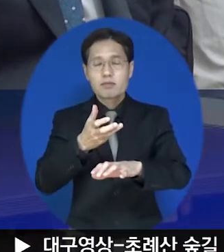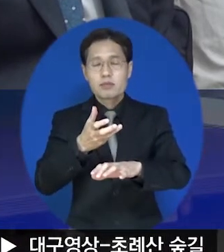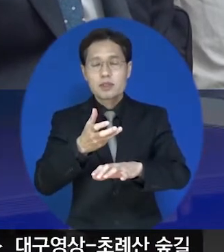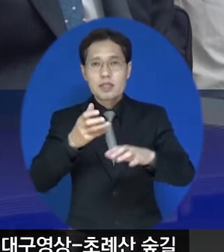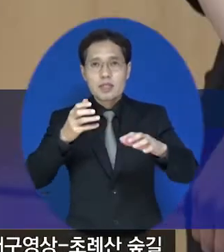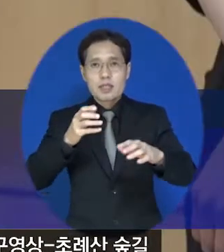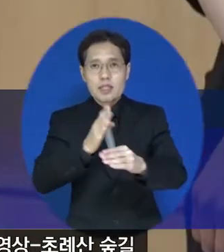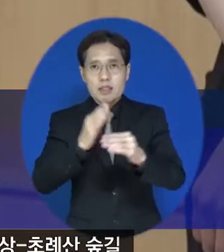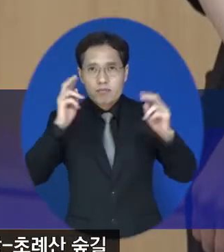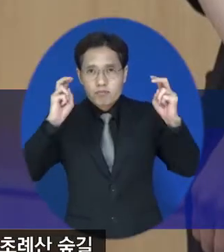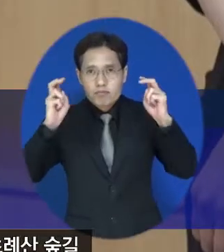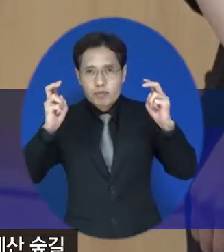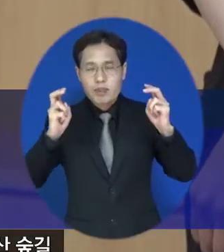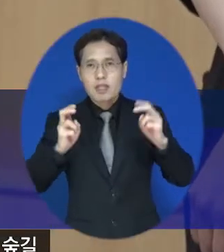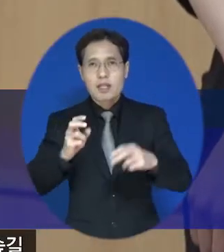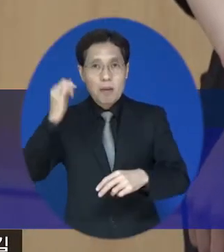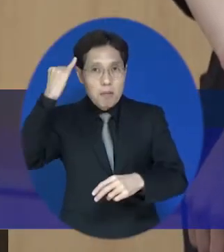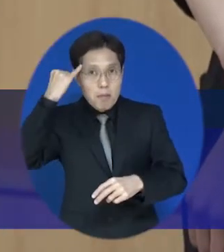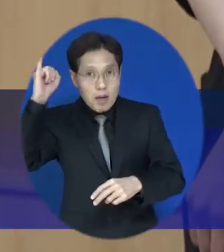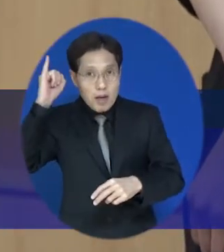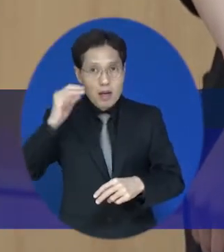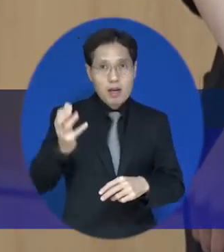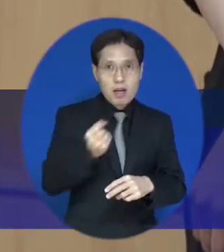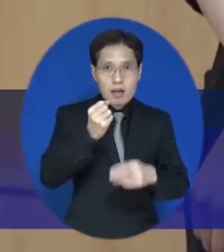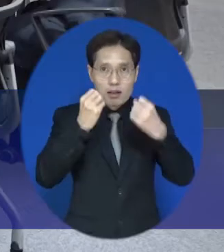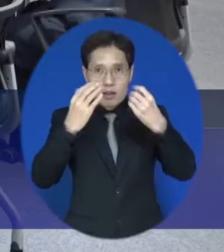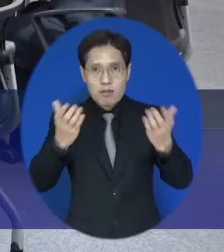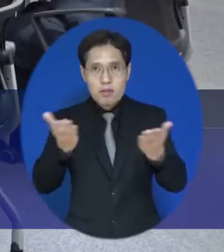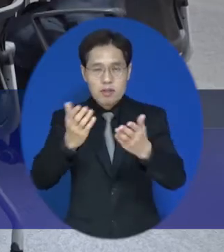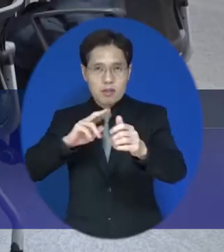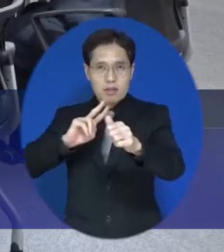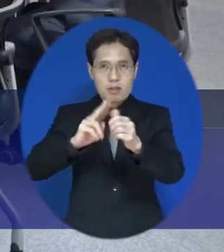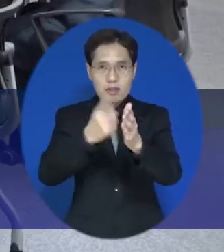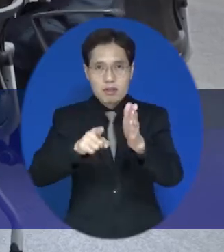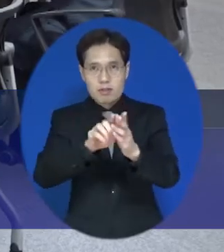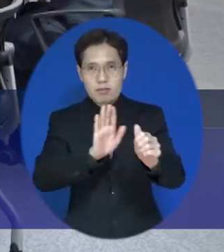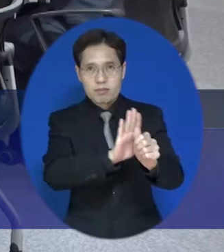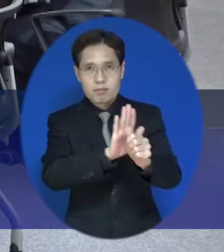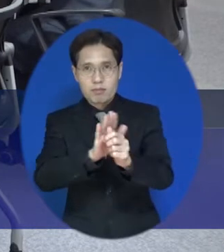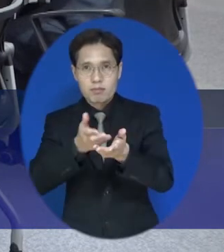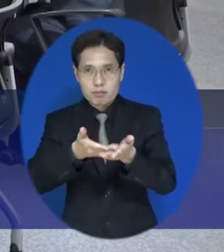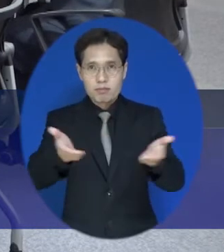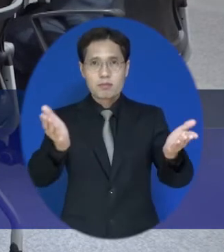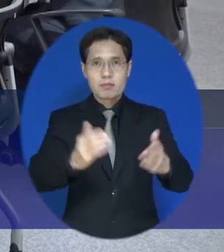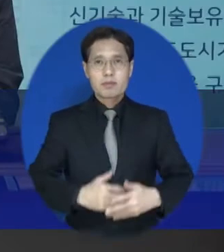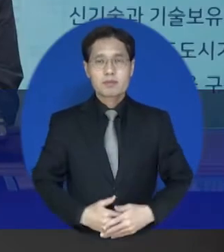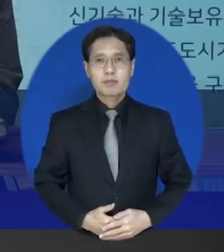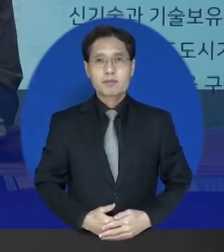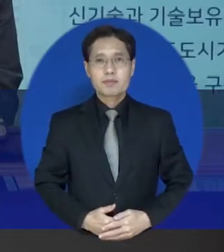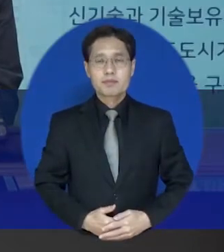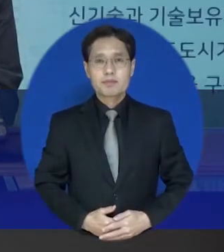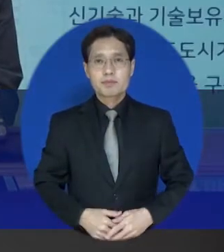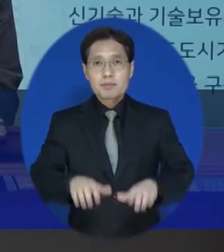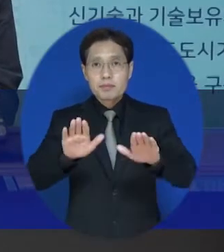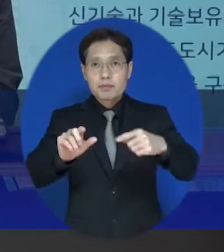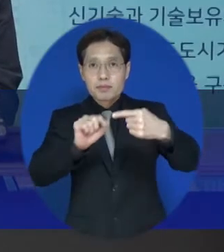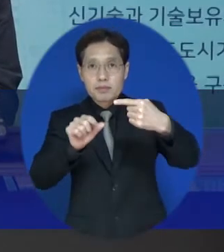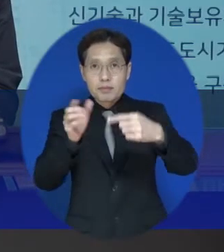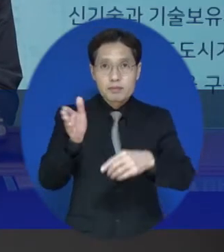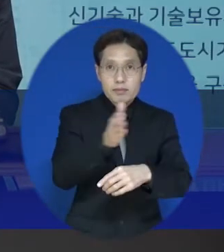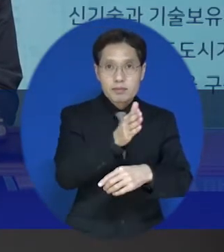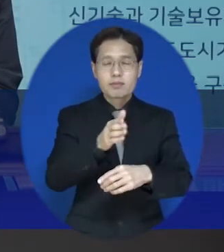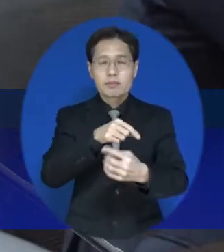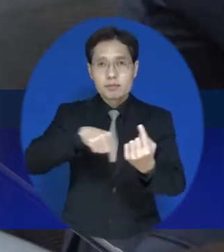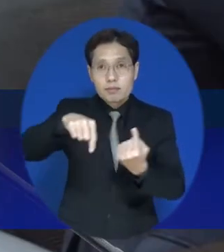신기술과 창의적인 아이디어만 가지고도 새로운 사업에 도전할 수 있도록 지원하겠다고 말했습니다. 한편 올해